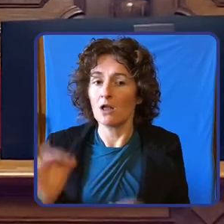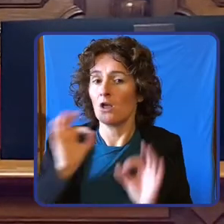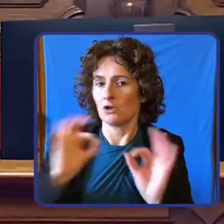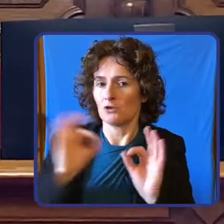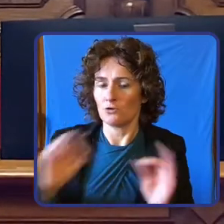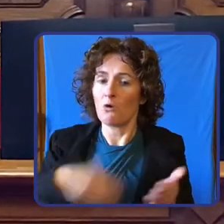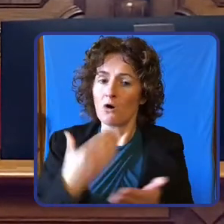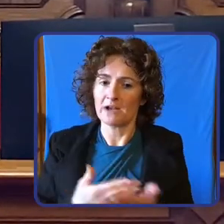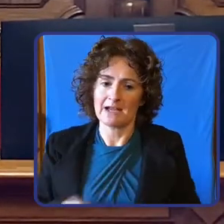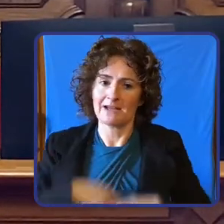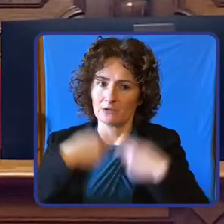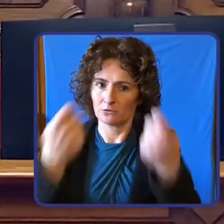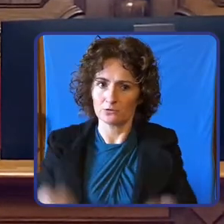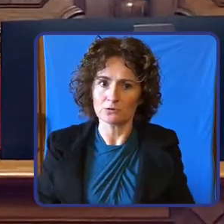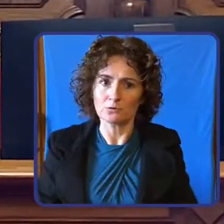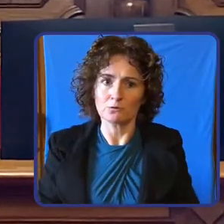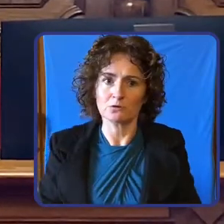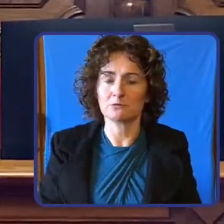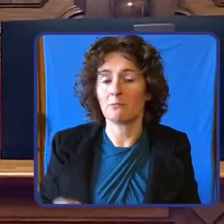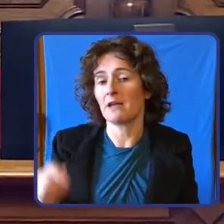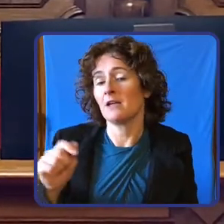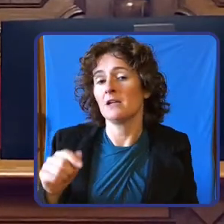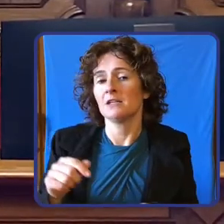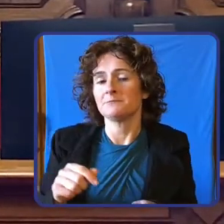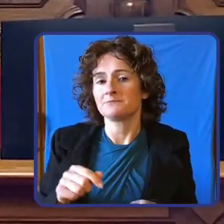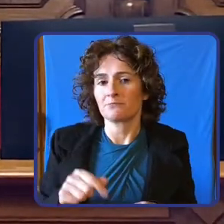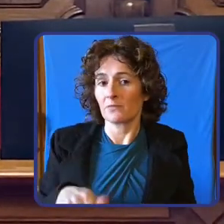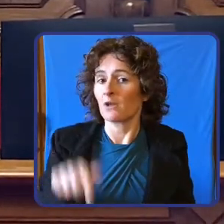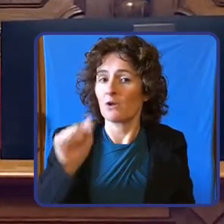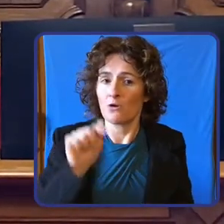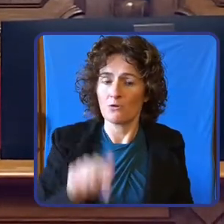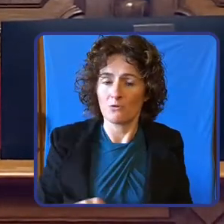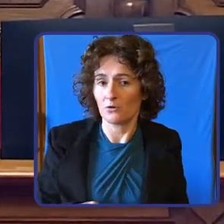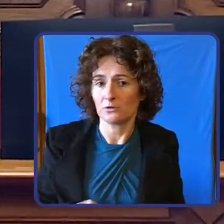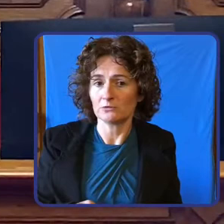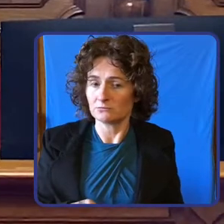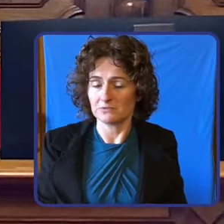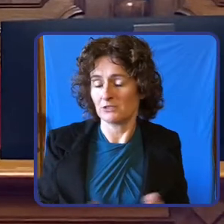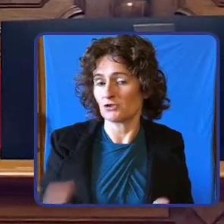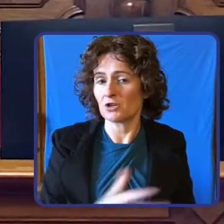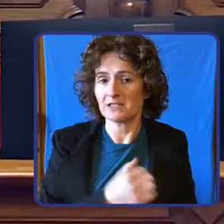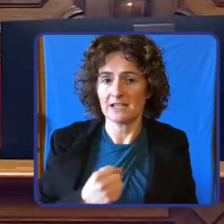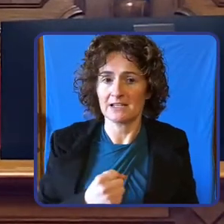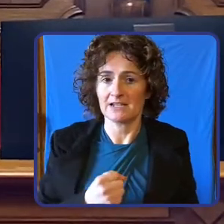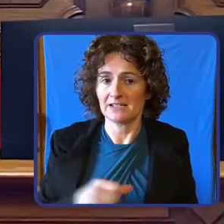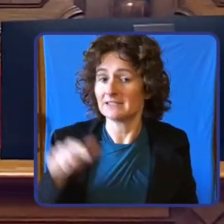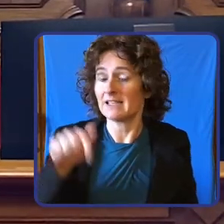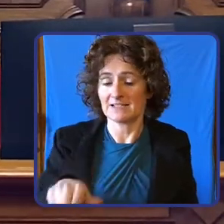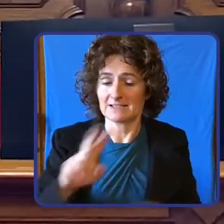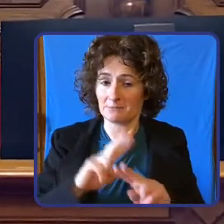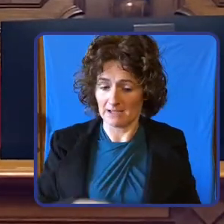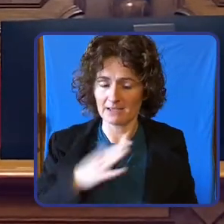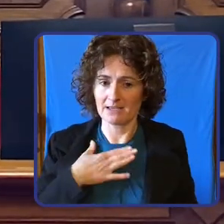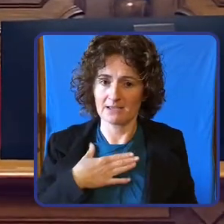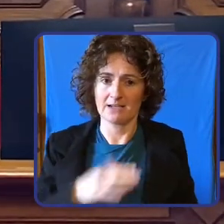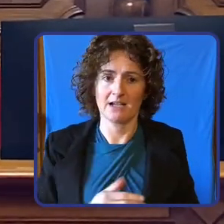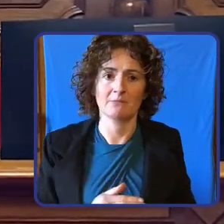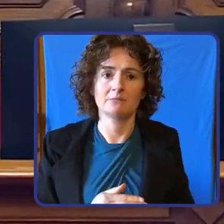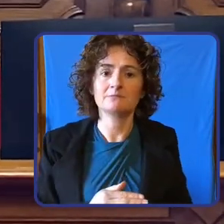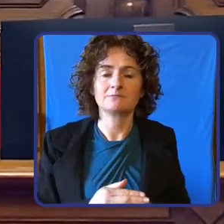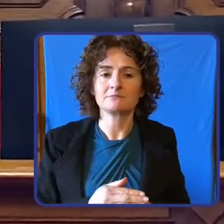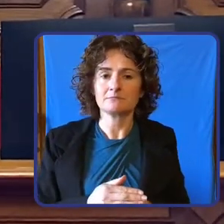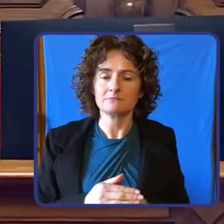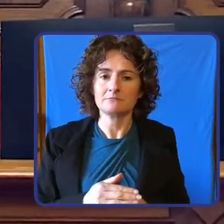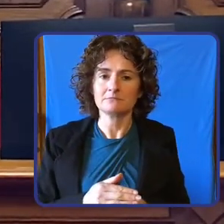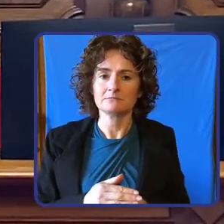ön olcsóban fogja csinálni a buszközlekedést, mint a Joványbusz, akkor ön fogja csinálni. Ezt megígérem. Jó? Tehát tessék bátran